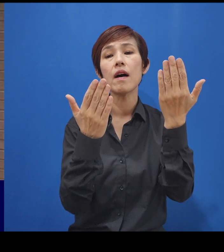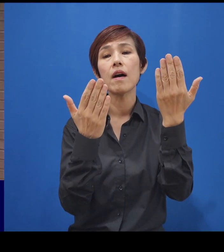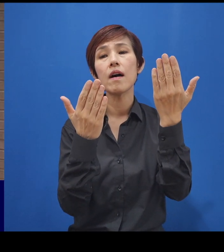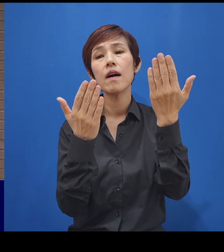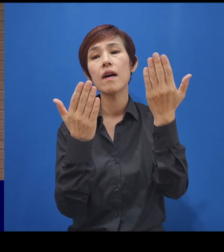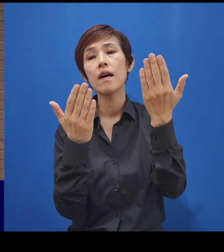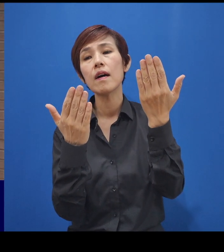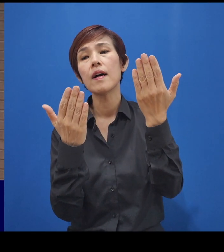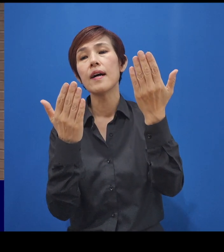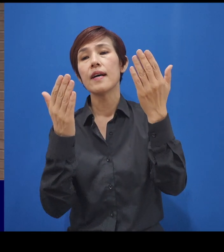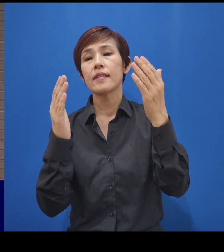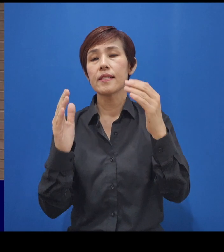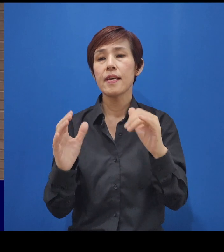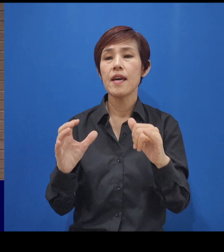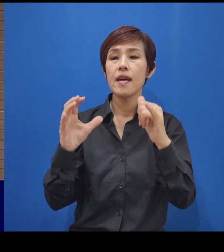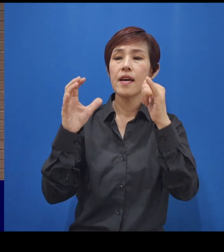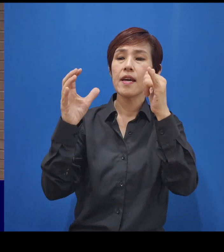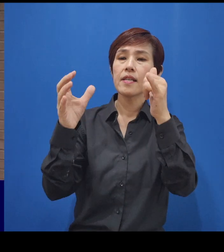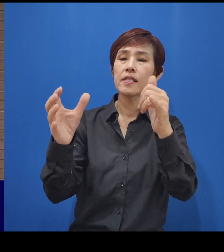찬송하리라.